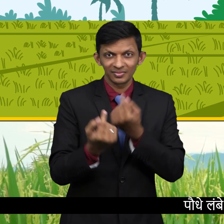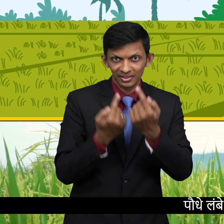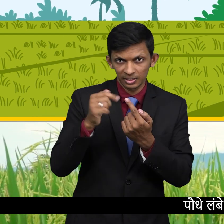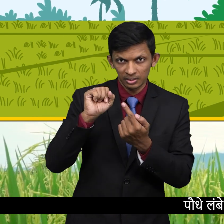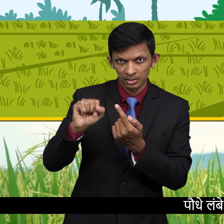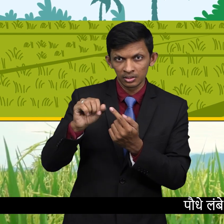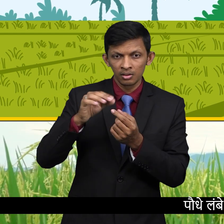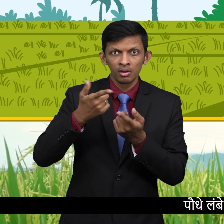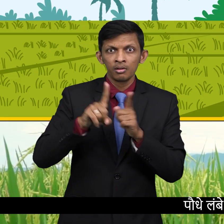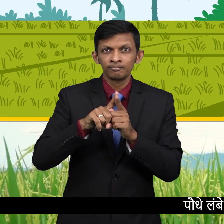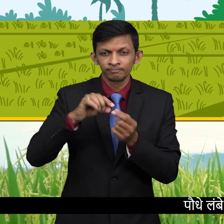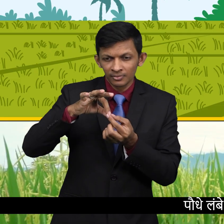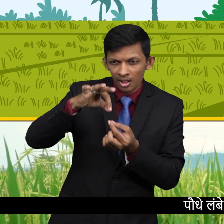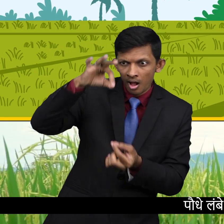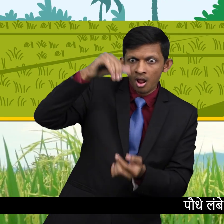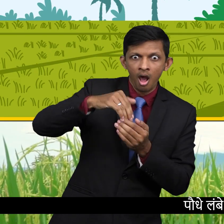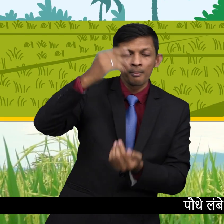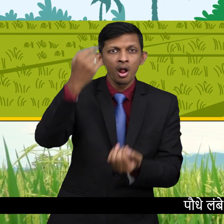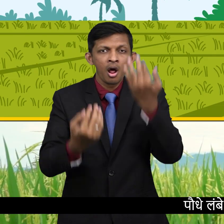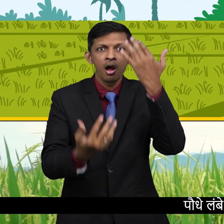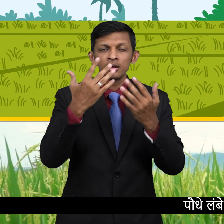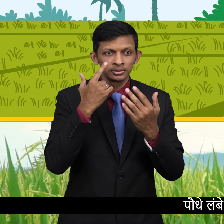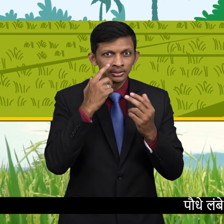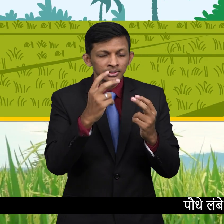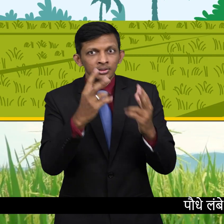पौधे लंबे और चमकीले हरे थे।